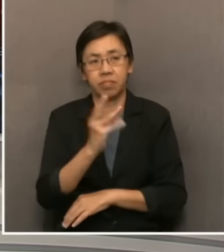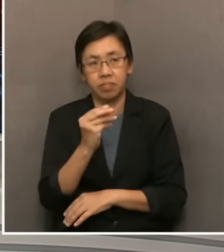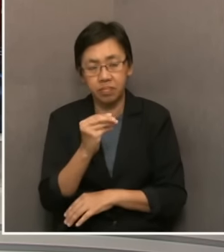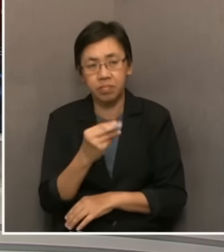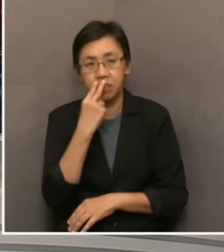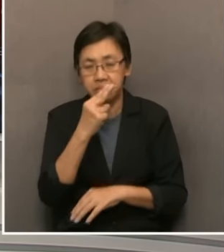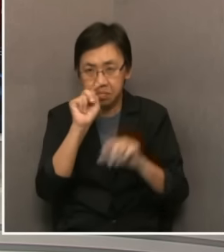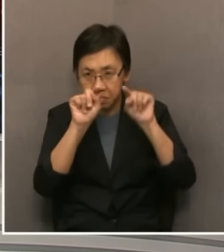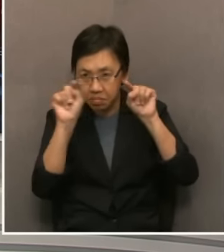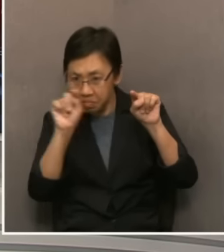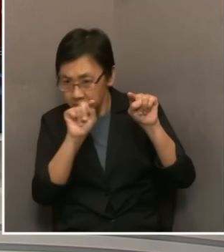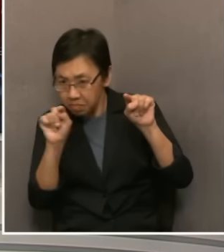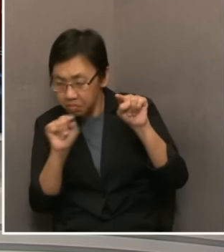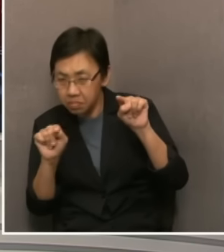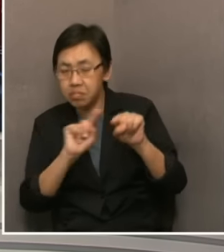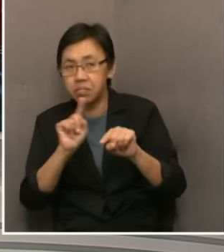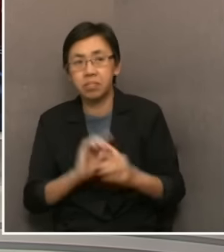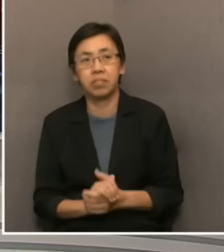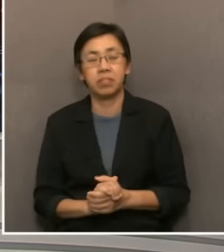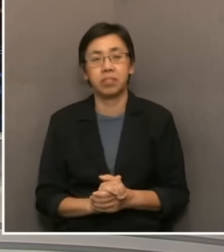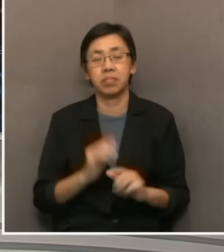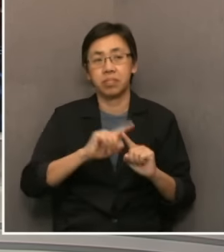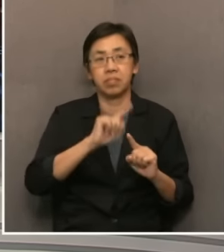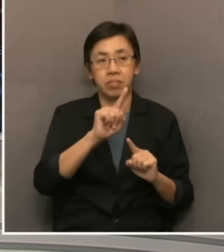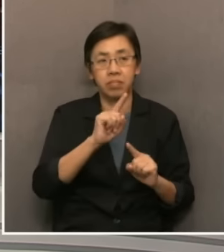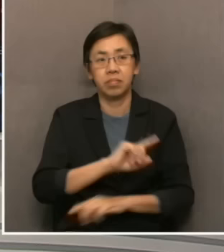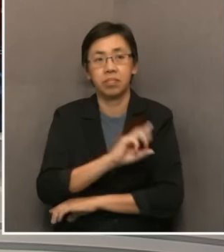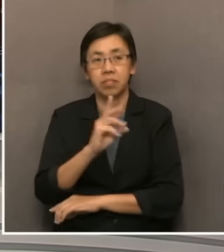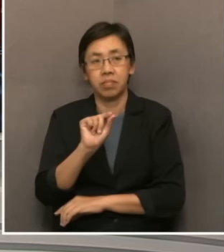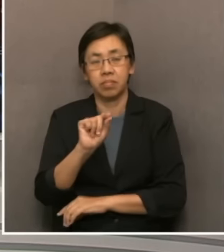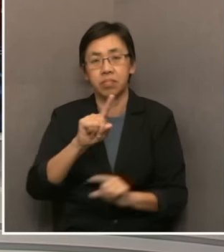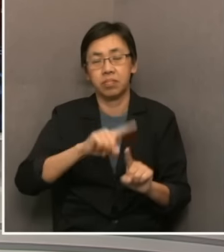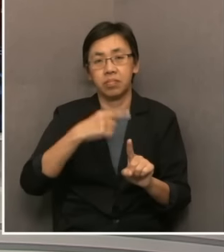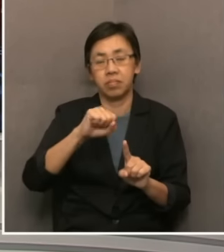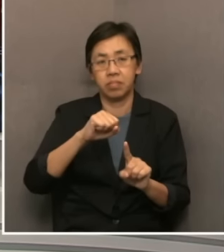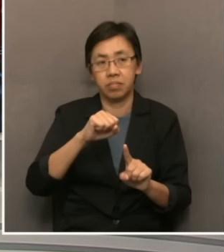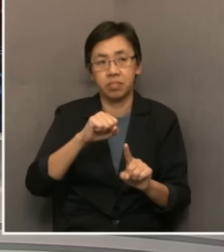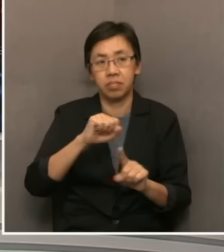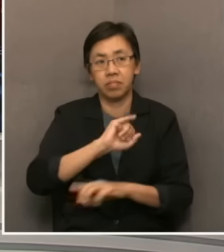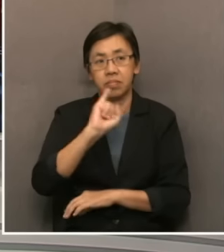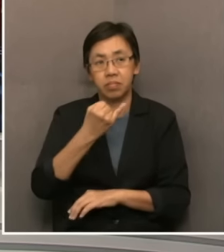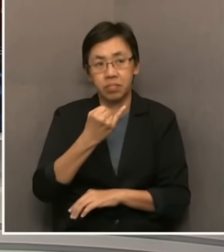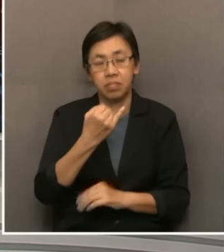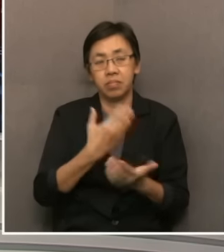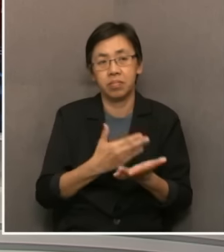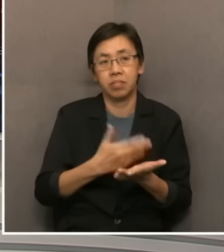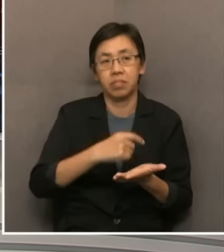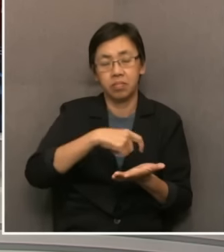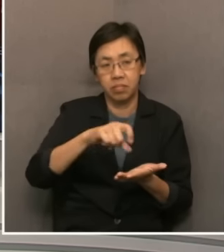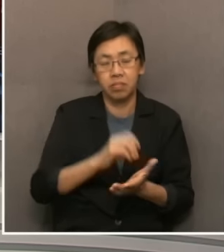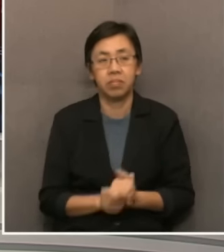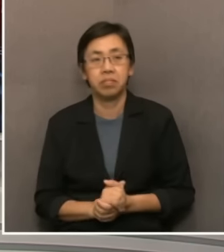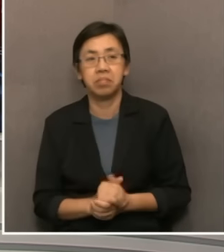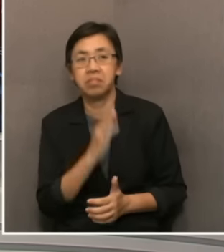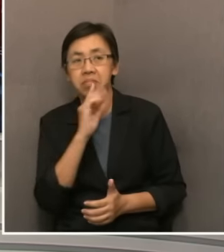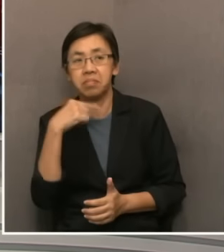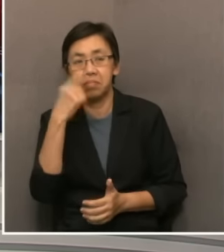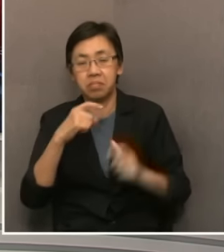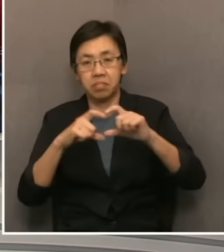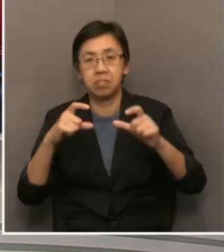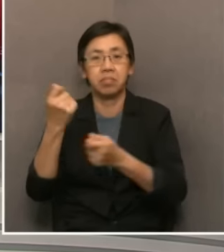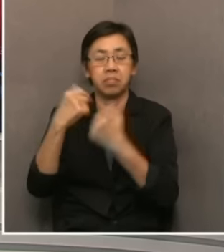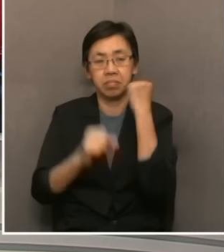างกันไปนะคะรอบแรกโอนเงินวันที่21ตุลาคมก็คือวันจันทร์ที่จะถึงนี้แล้วนะคะสำหรับผู้ที่มีบัตรสวัสดิการ